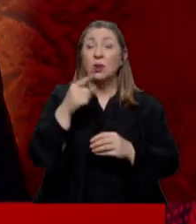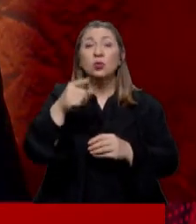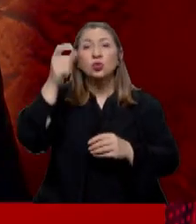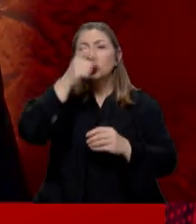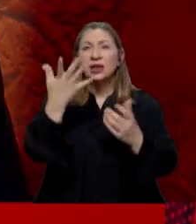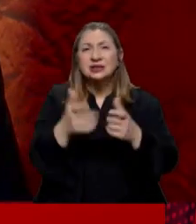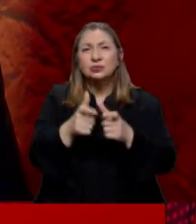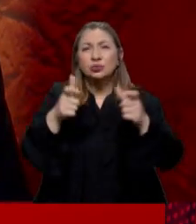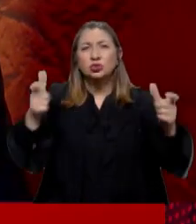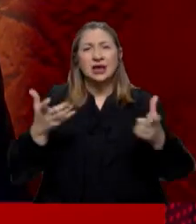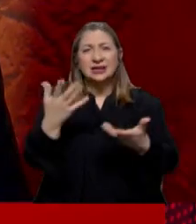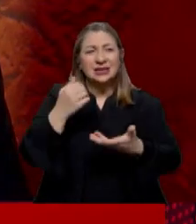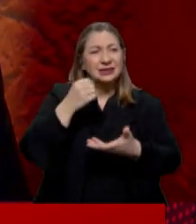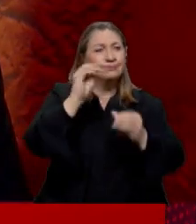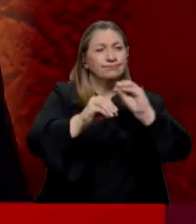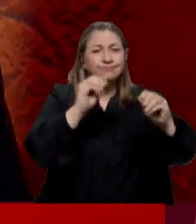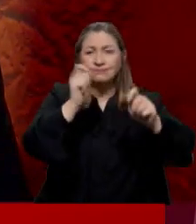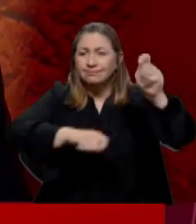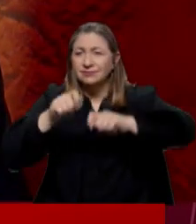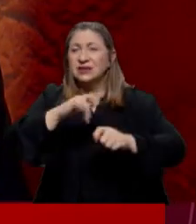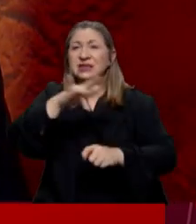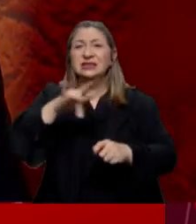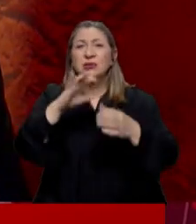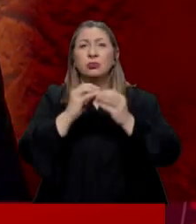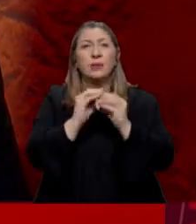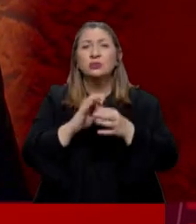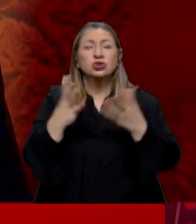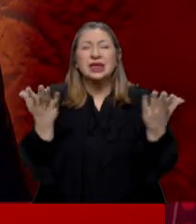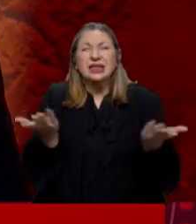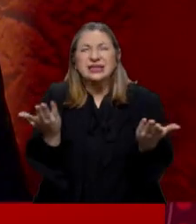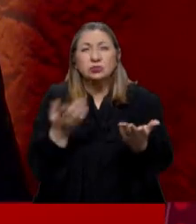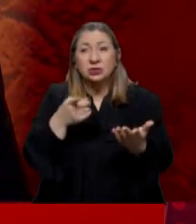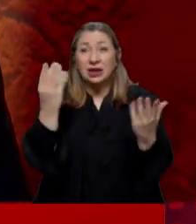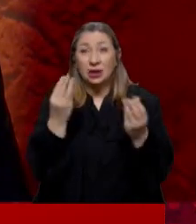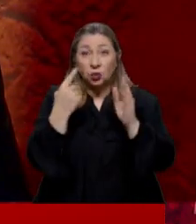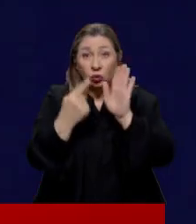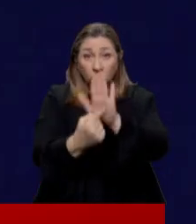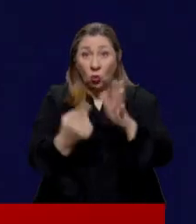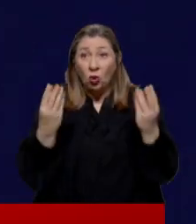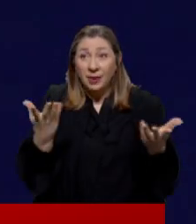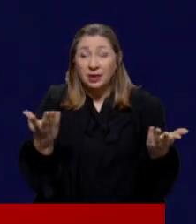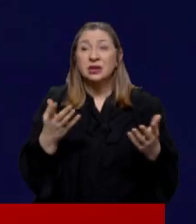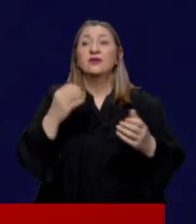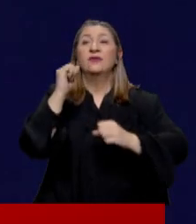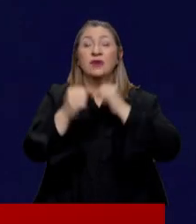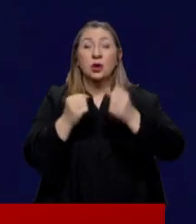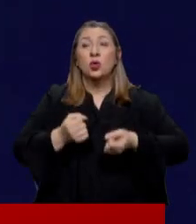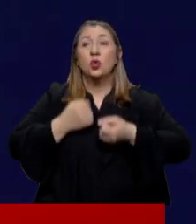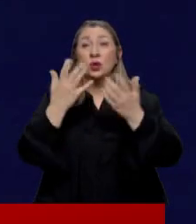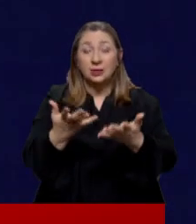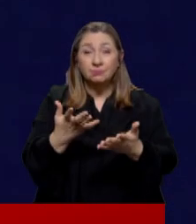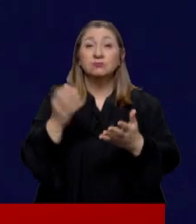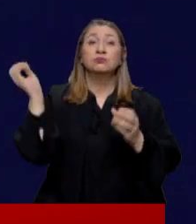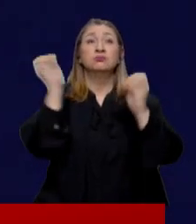bu ülke nasıl büyüyecek nasıl yatırım yapacak nasıl işsizlik problemini çözecek bundan daha iyi bir göstergesi olabilir mi tarihi üretim